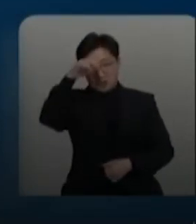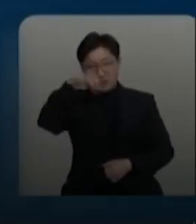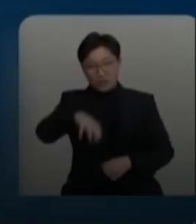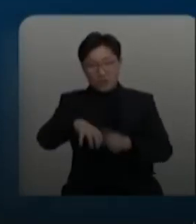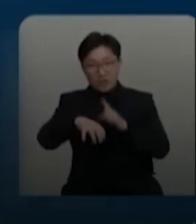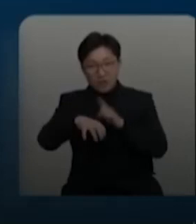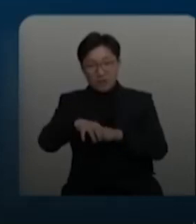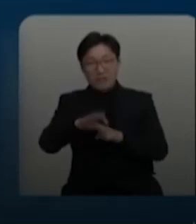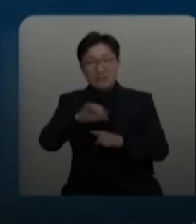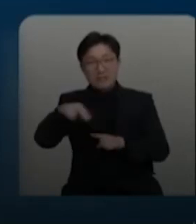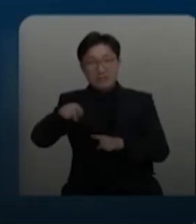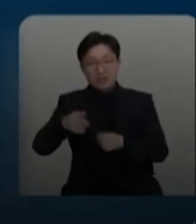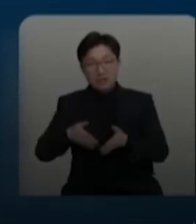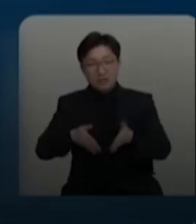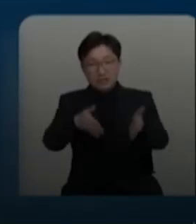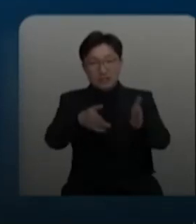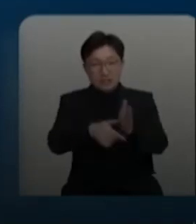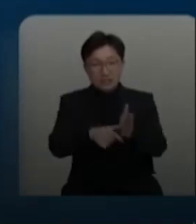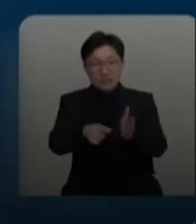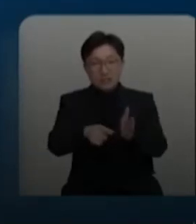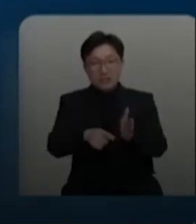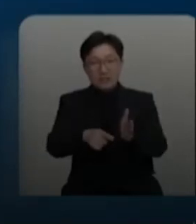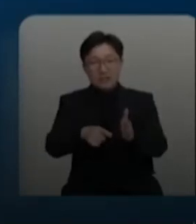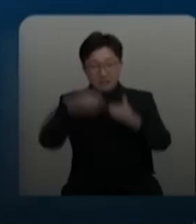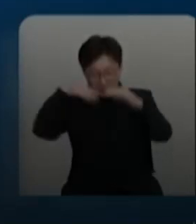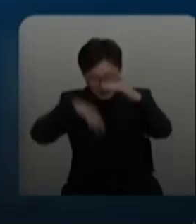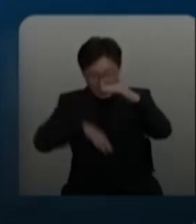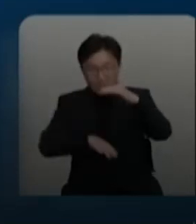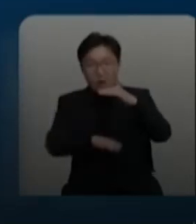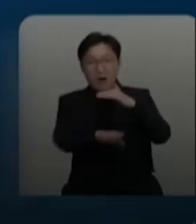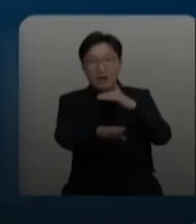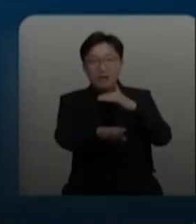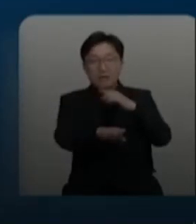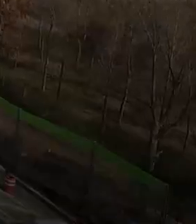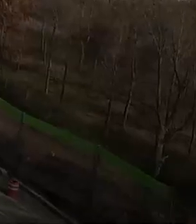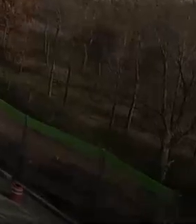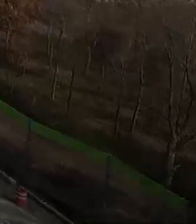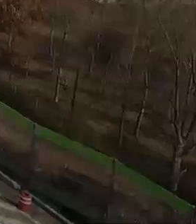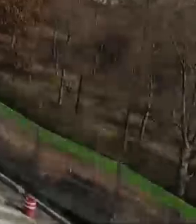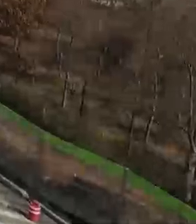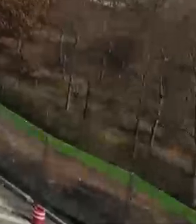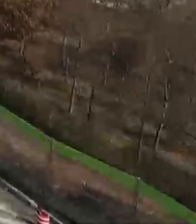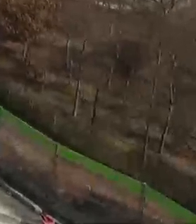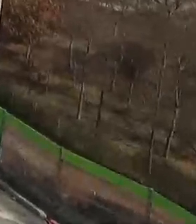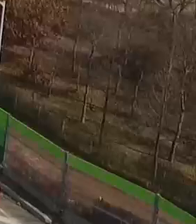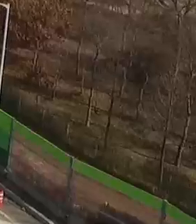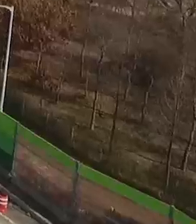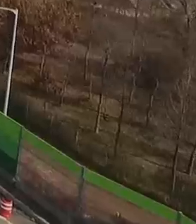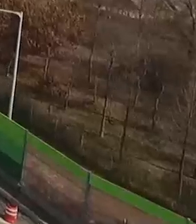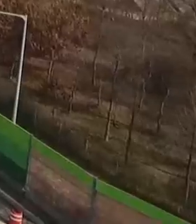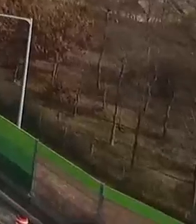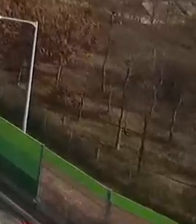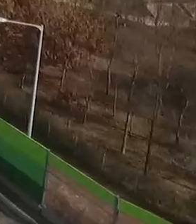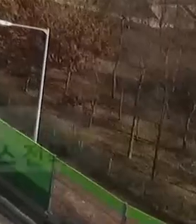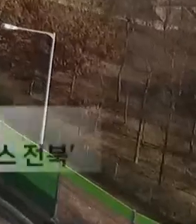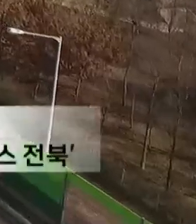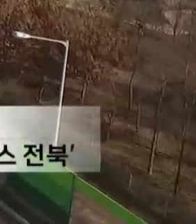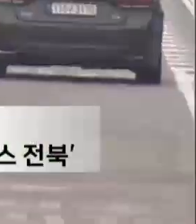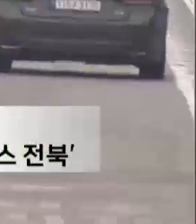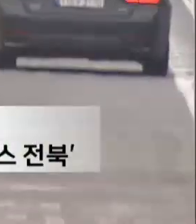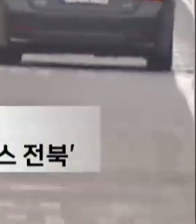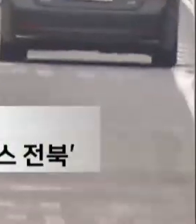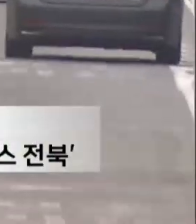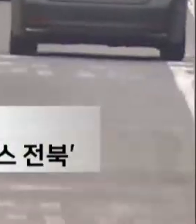경찰청의 이석까지 구간은 일부를 지하화하는 지하도를 만들어서 김경민 후보는 타 도시처럼